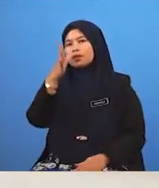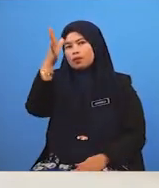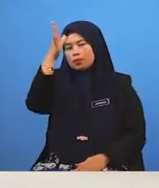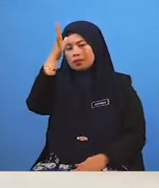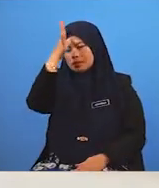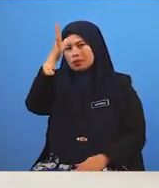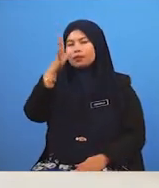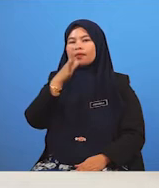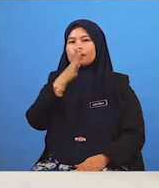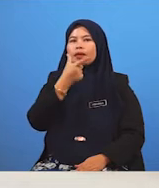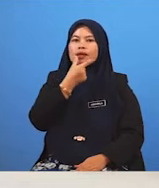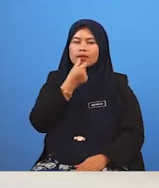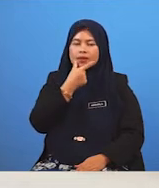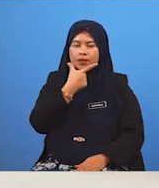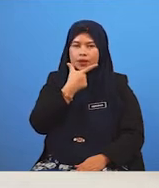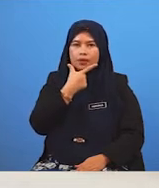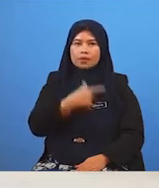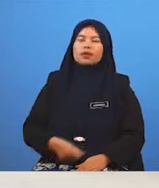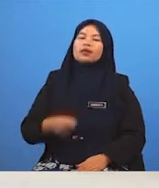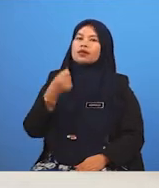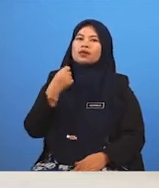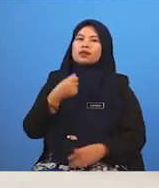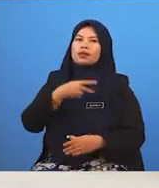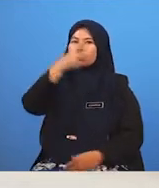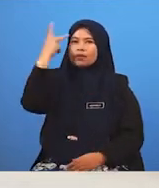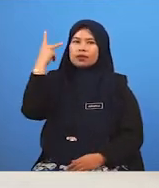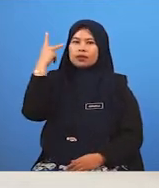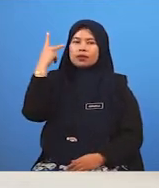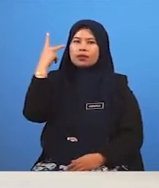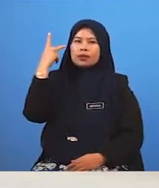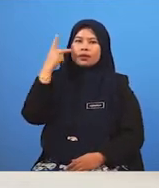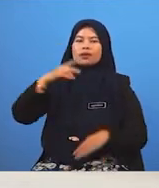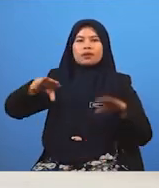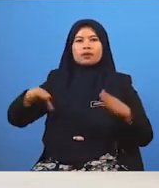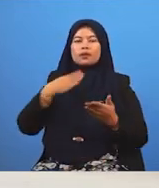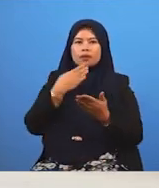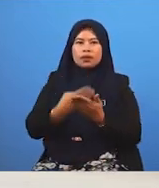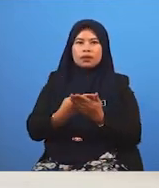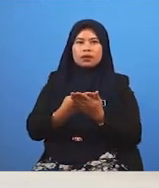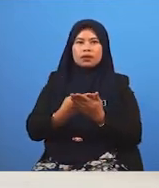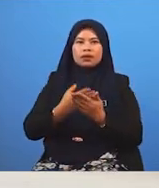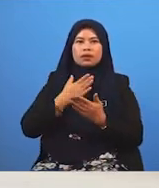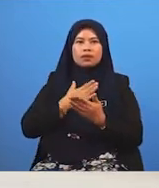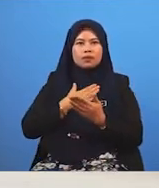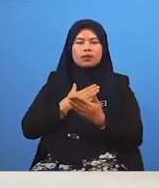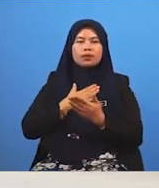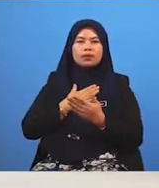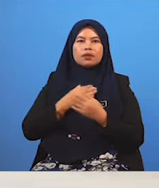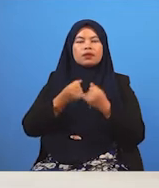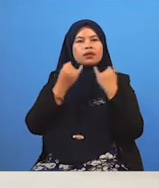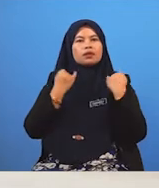tersenyum kerana besar hati dan akhlak baik yang kita tunjukkan. Semakkan dalam hati, saya wajib